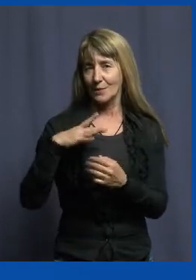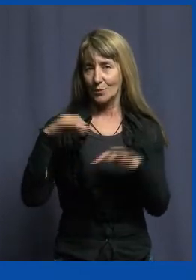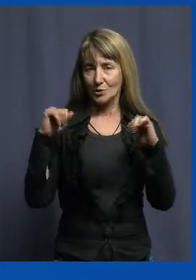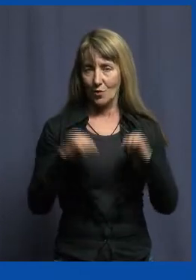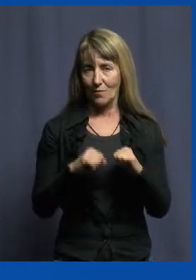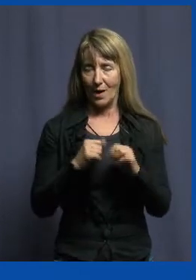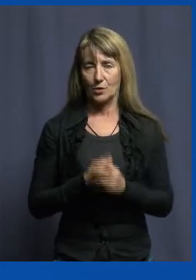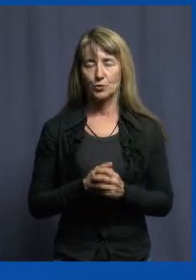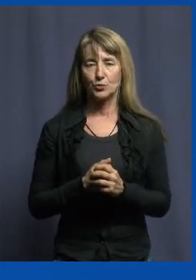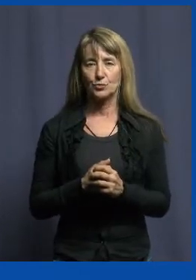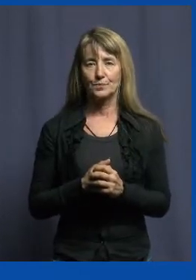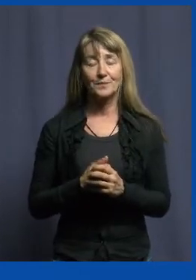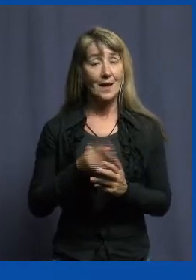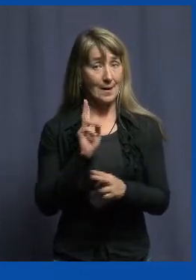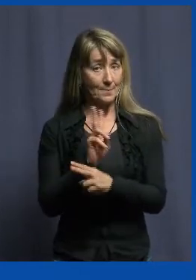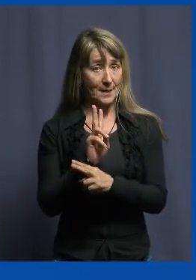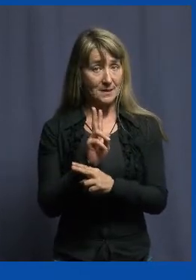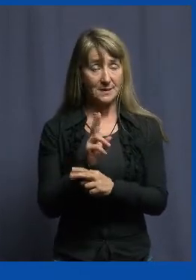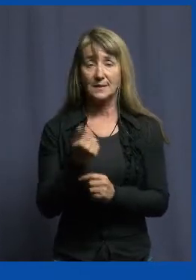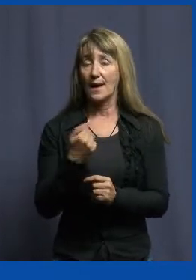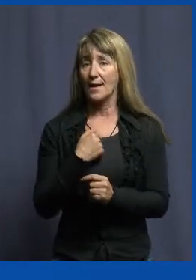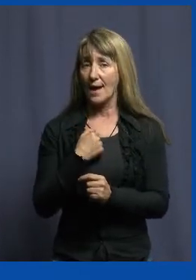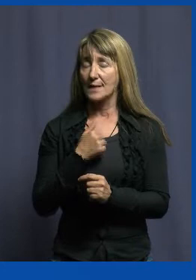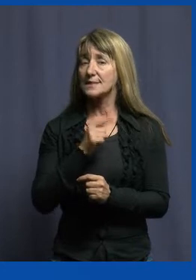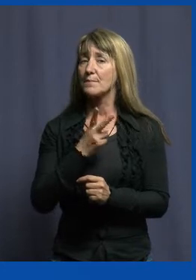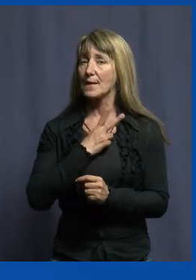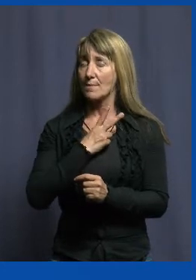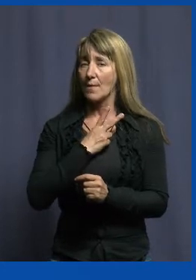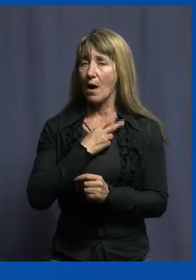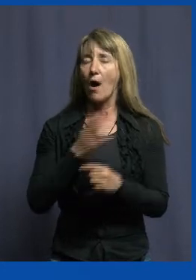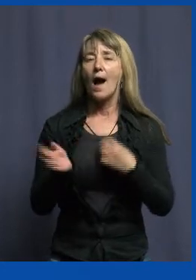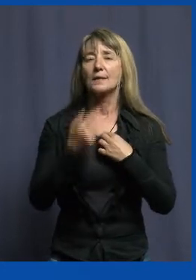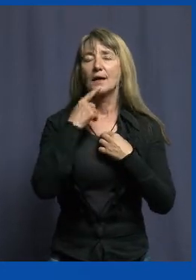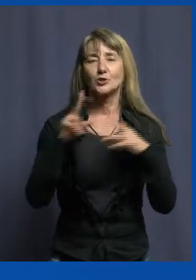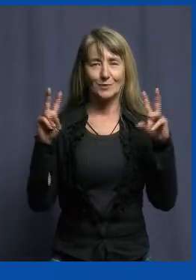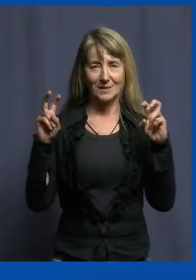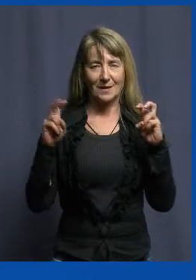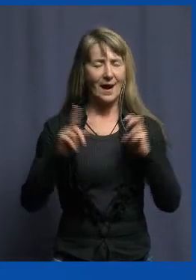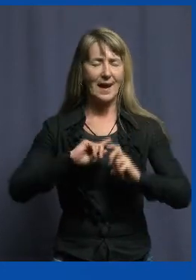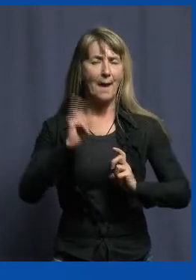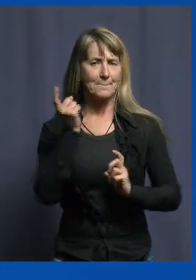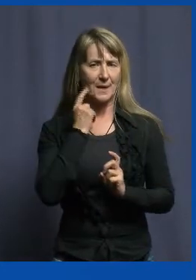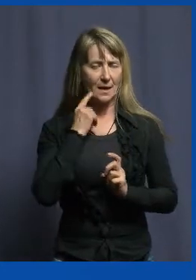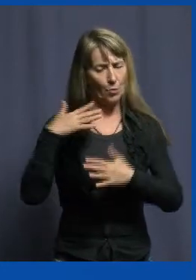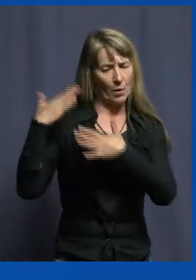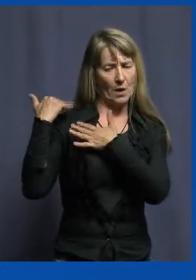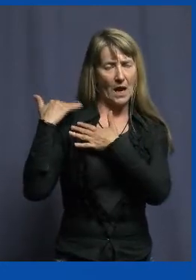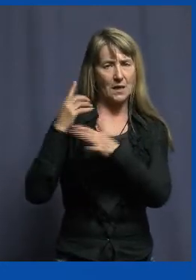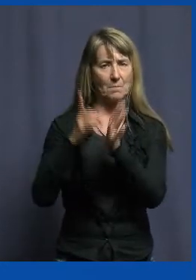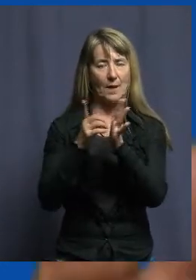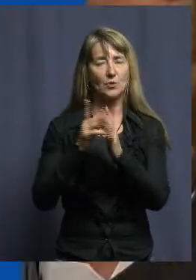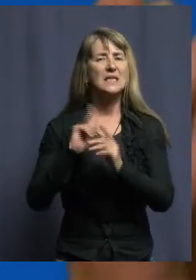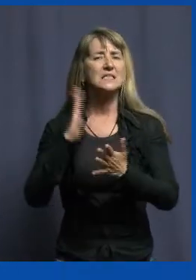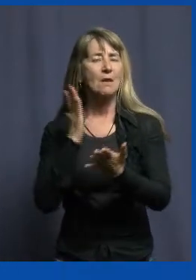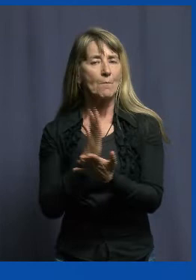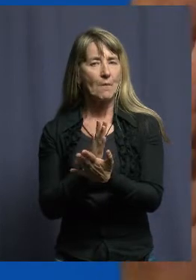vlašću? Pa pazite, ja sam imao, ajde da kažem po znacima, nepriliku u nekom ranijem periodu da nisam